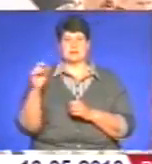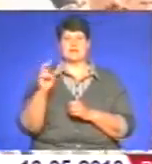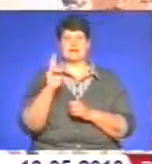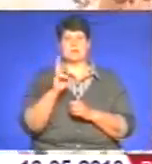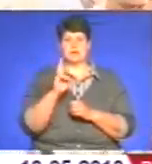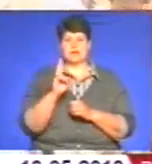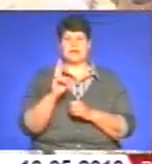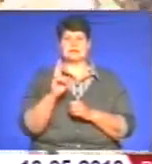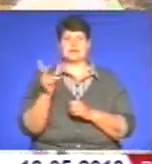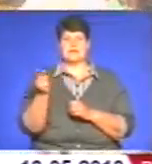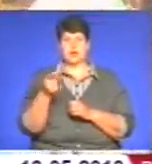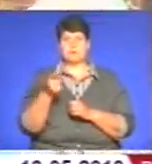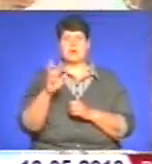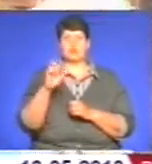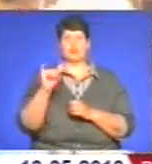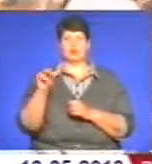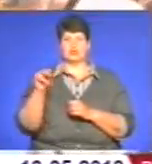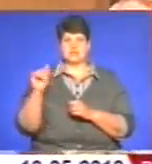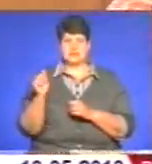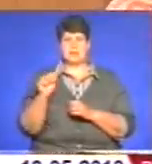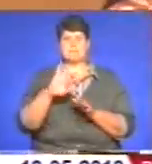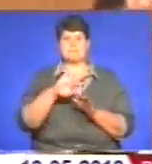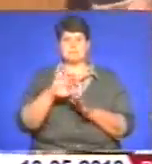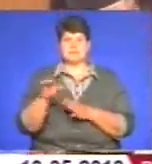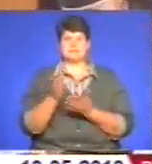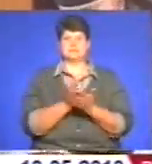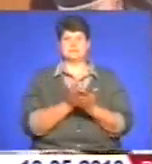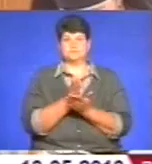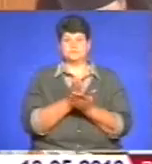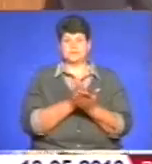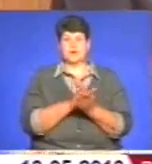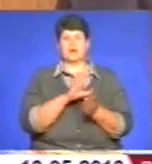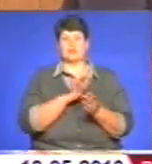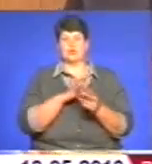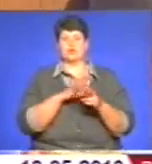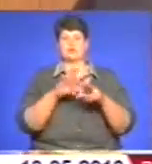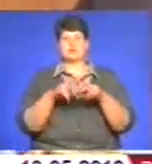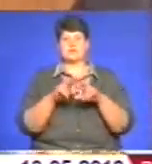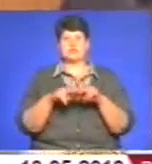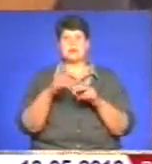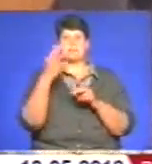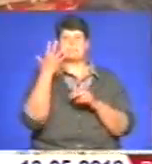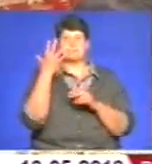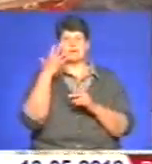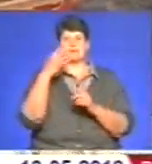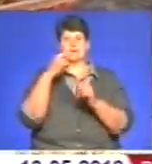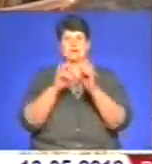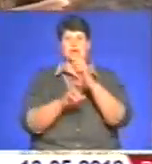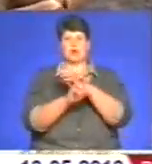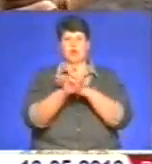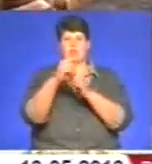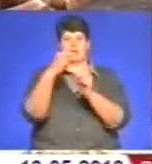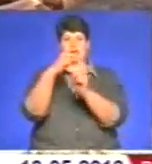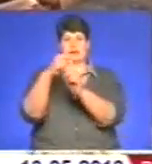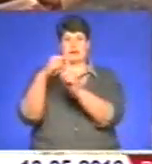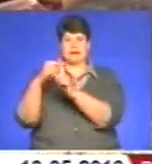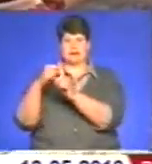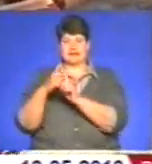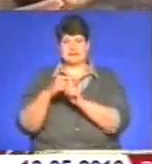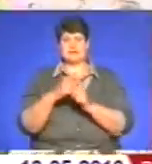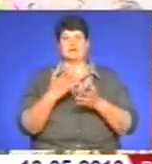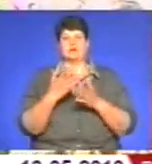Бучацьким. Після архієрейського богослужіння відбулося освячення 5 накупольних хрестів для храму, який звели за